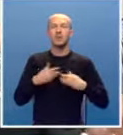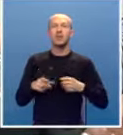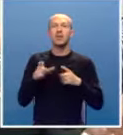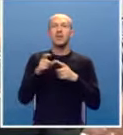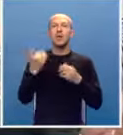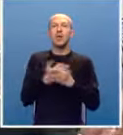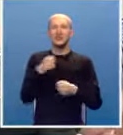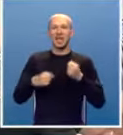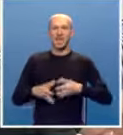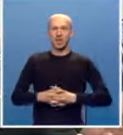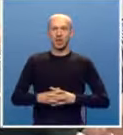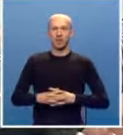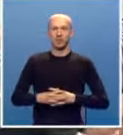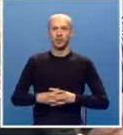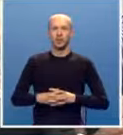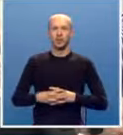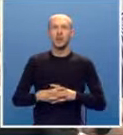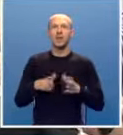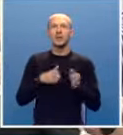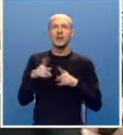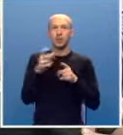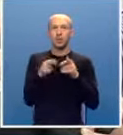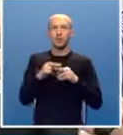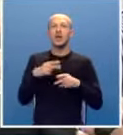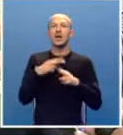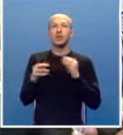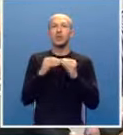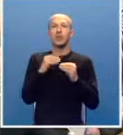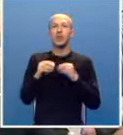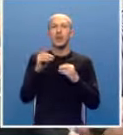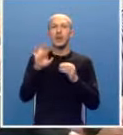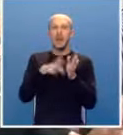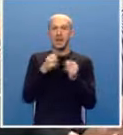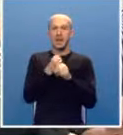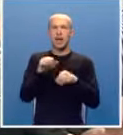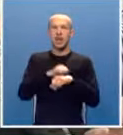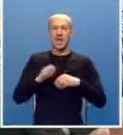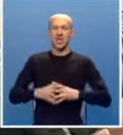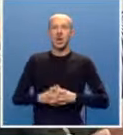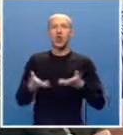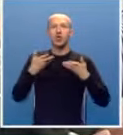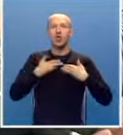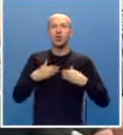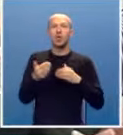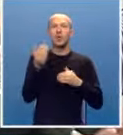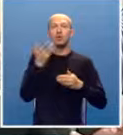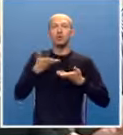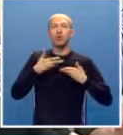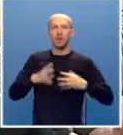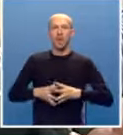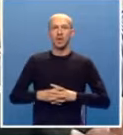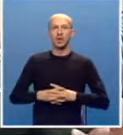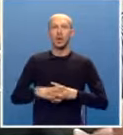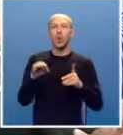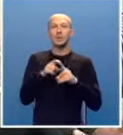sanitet novi, dobili smo sem toga, riješili smo problem rengen aparata, dobili smo, nedavno smo dobili